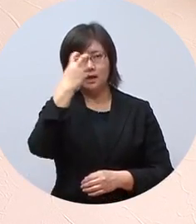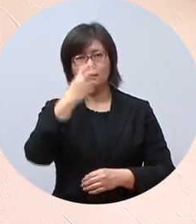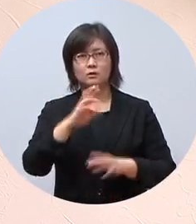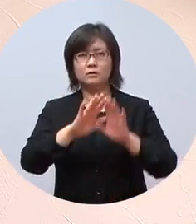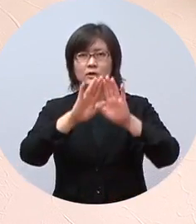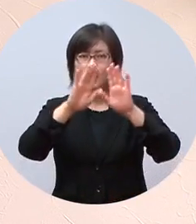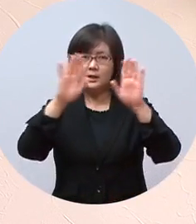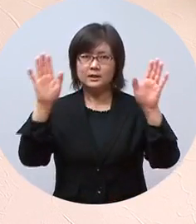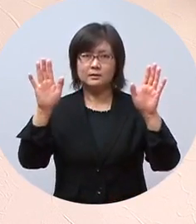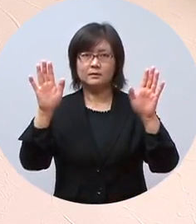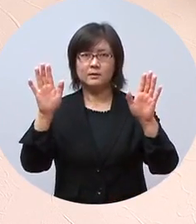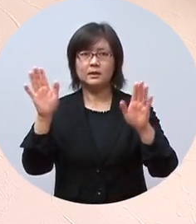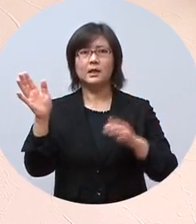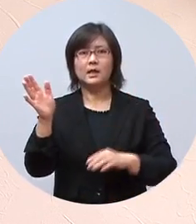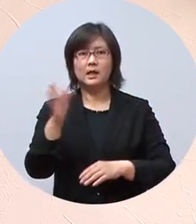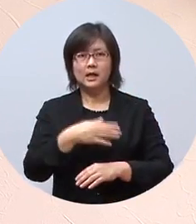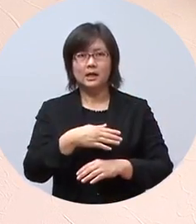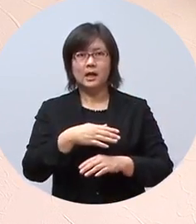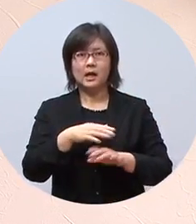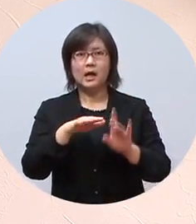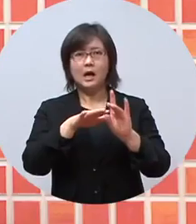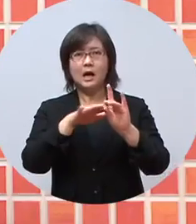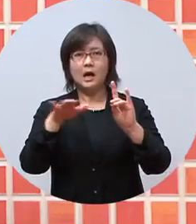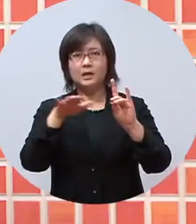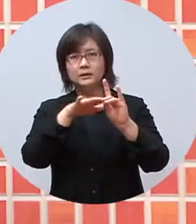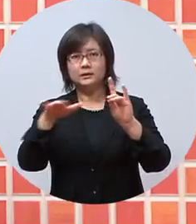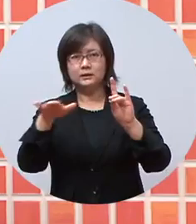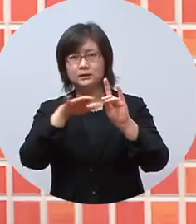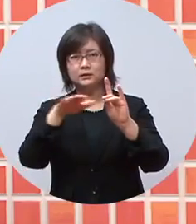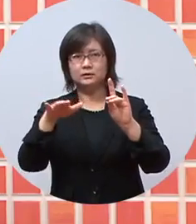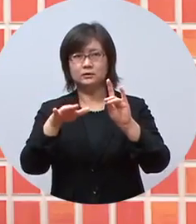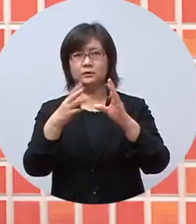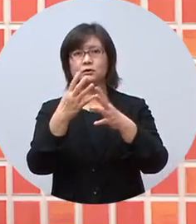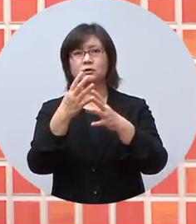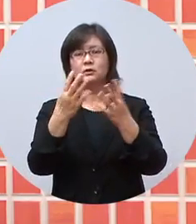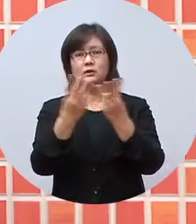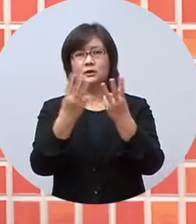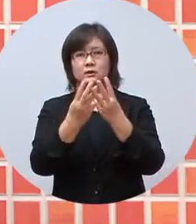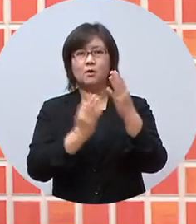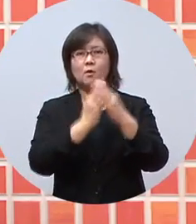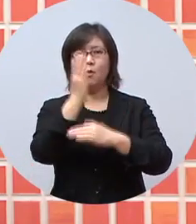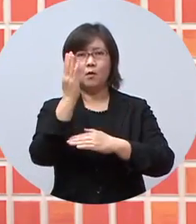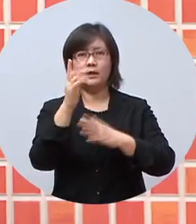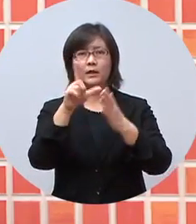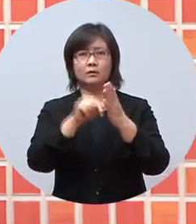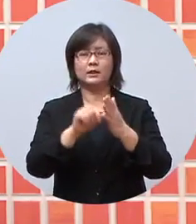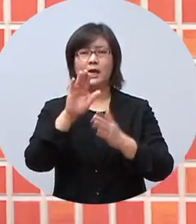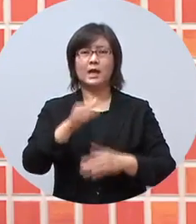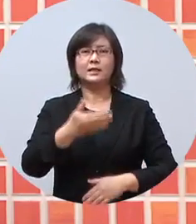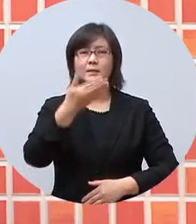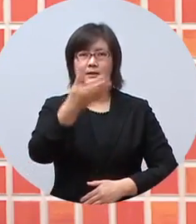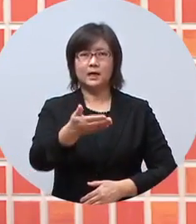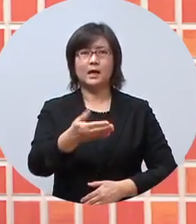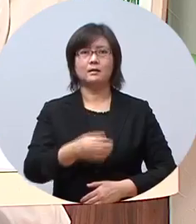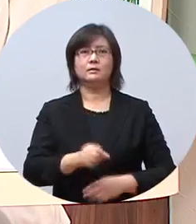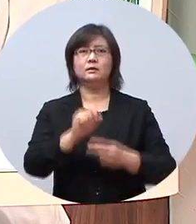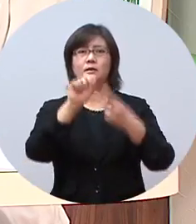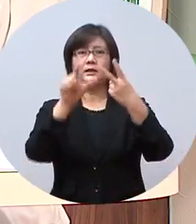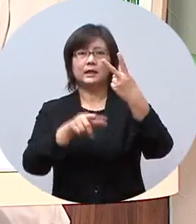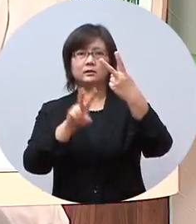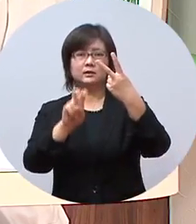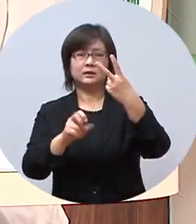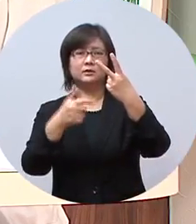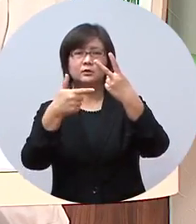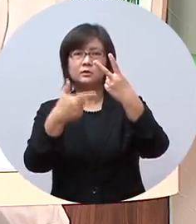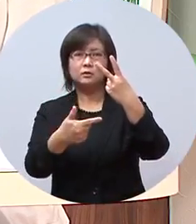環境基準値を超えた日っていうのはあるんでしょうか。 はい、1日だけ2月26日に超えました。その